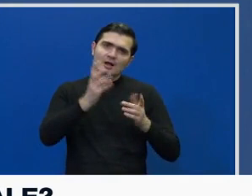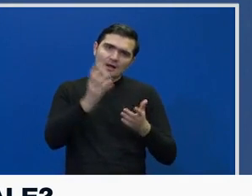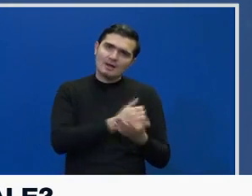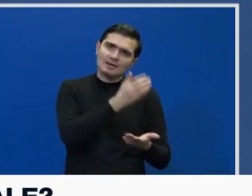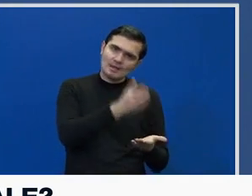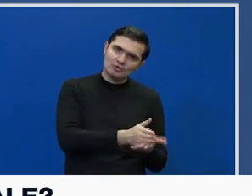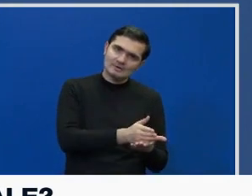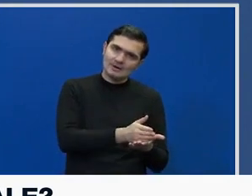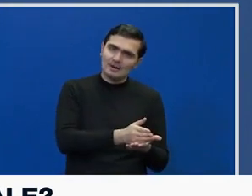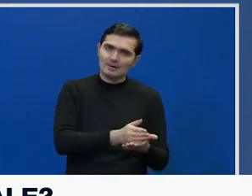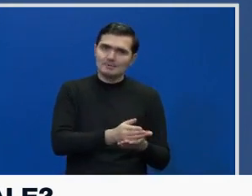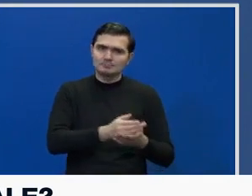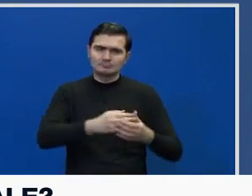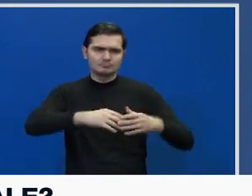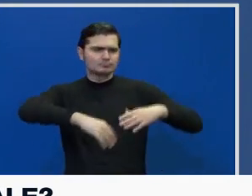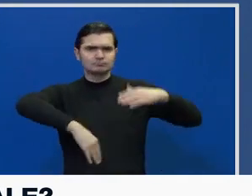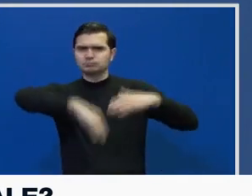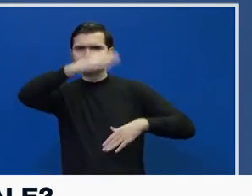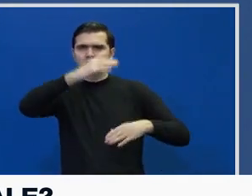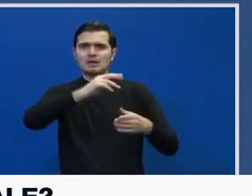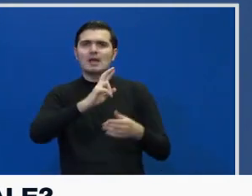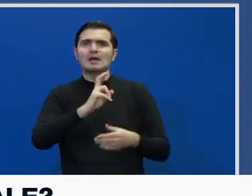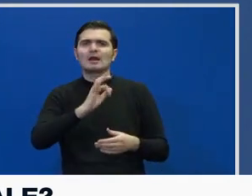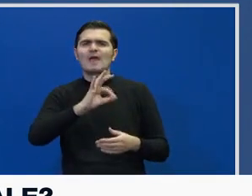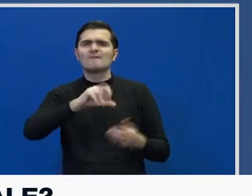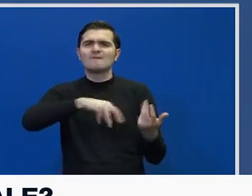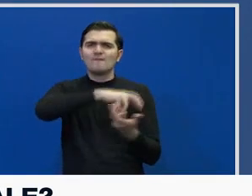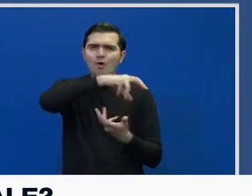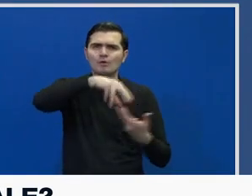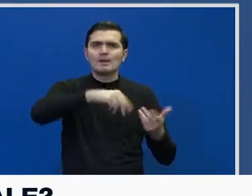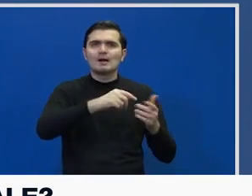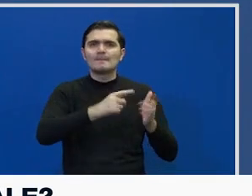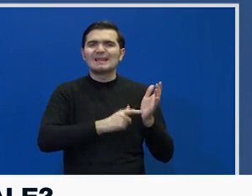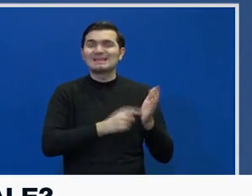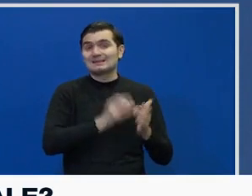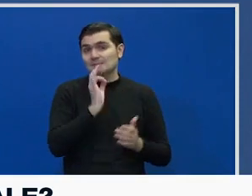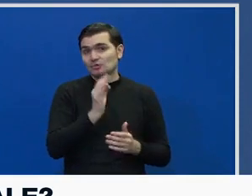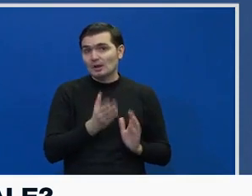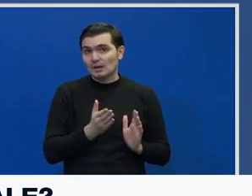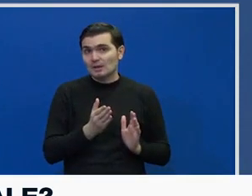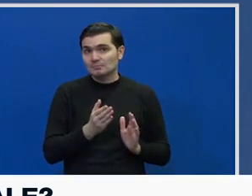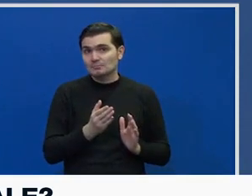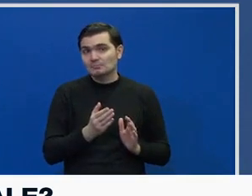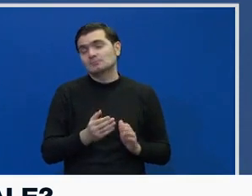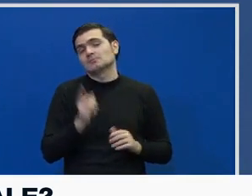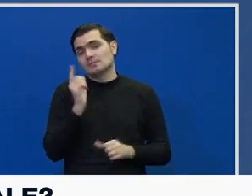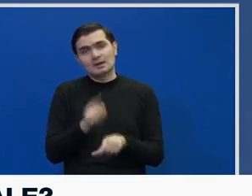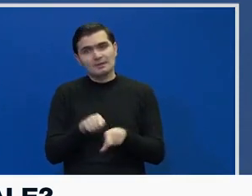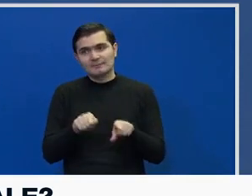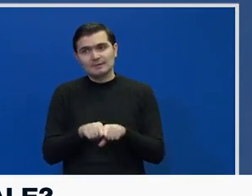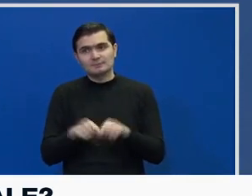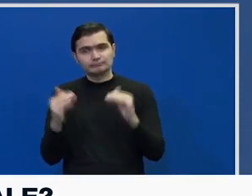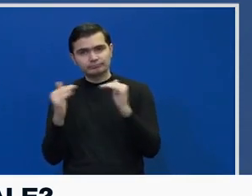decizia radicală de reformare a sistemului de pensii speciale, atunci trebuie în egală